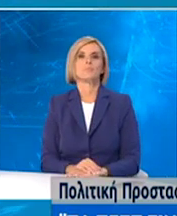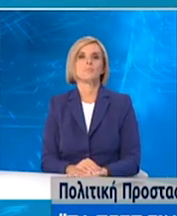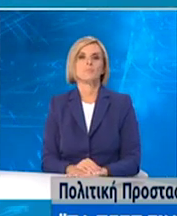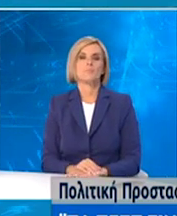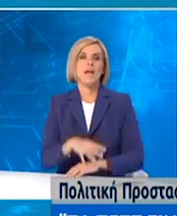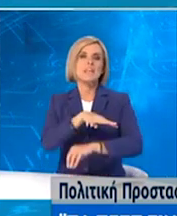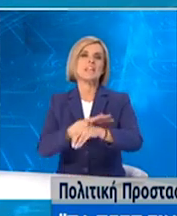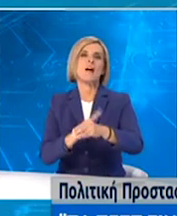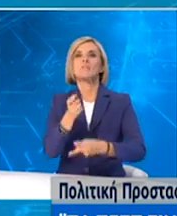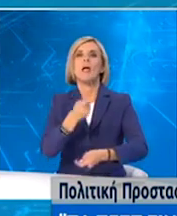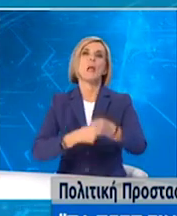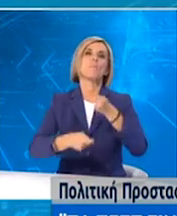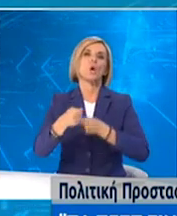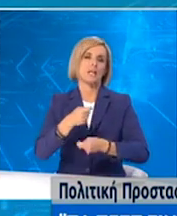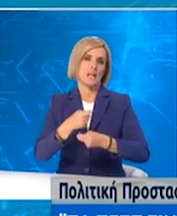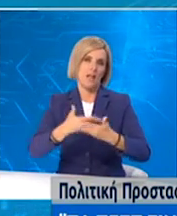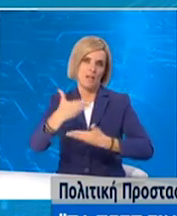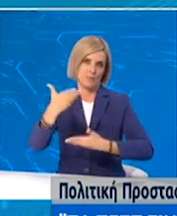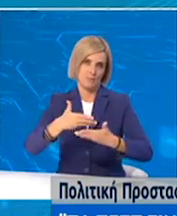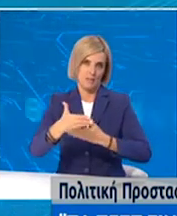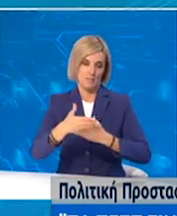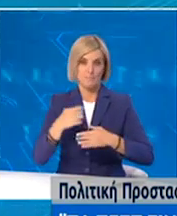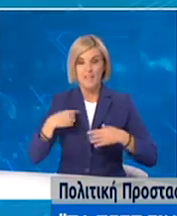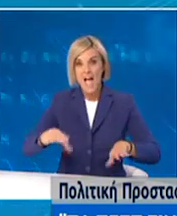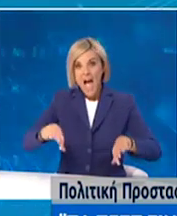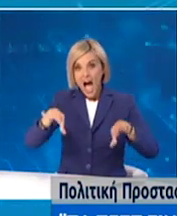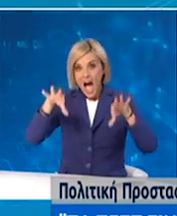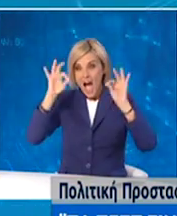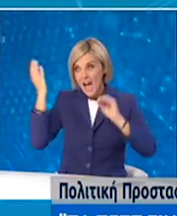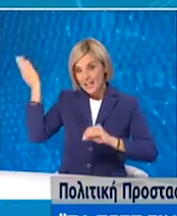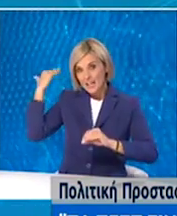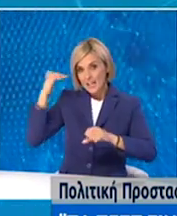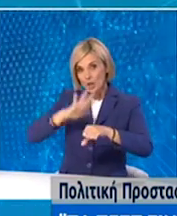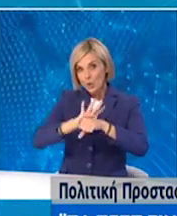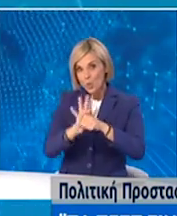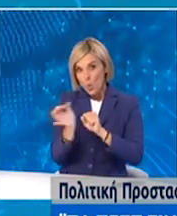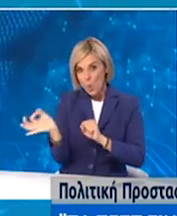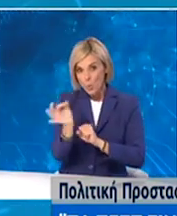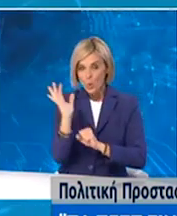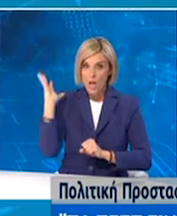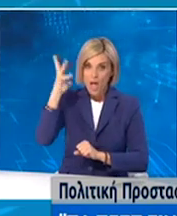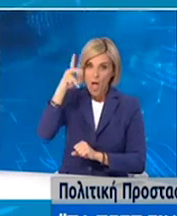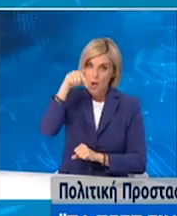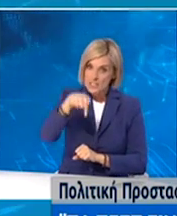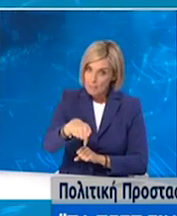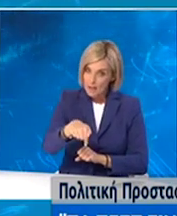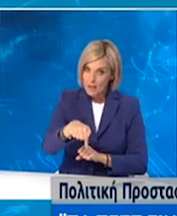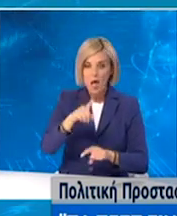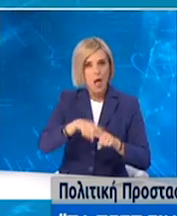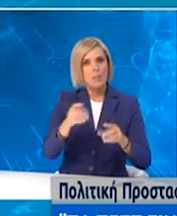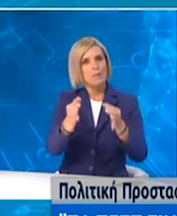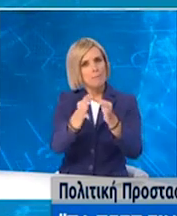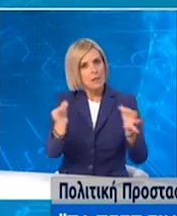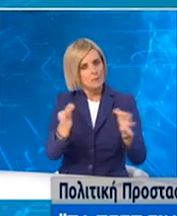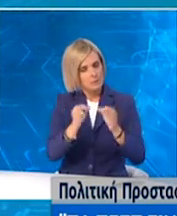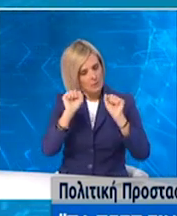Κύριε Υπουργέ, από την ενάρξη της πανδημίας μέχρι σήμερα η Ελλάδα έχει, εκτός από τα μέτρα που έχει πάρει, πληρώνει και κάποια χρήματα, όπως ας πούμε